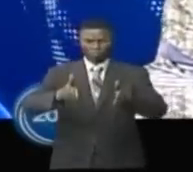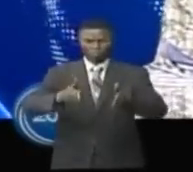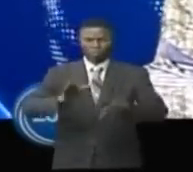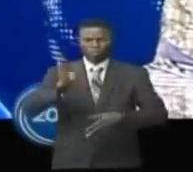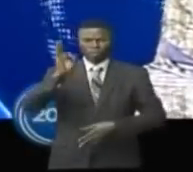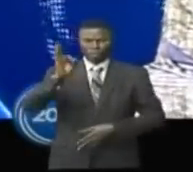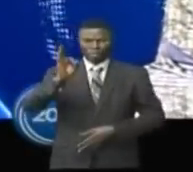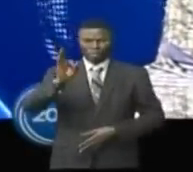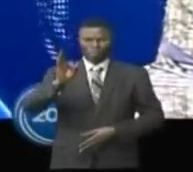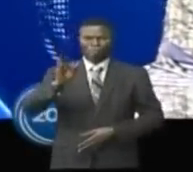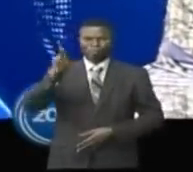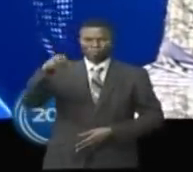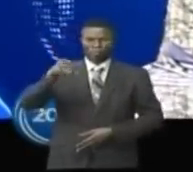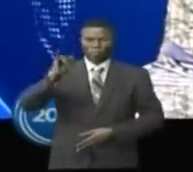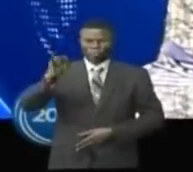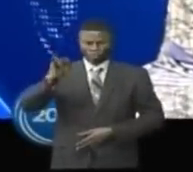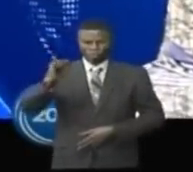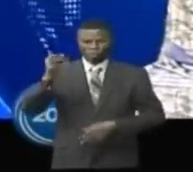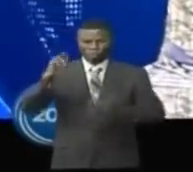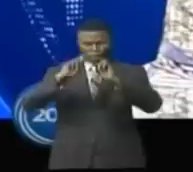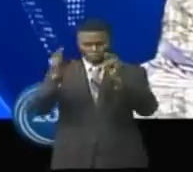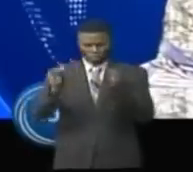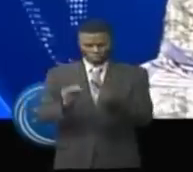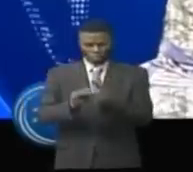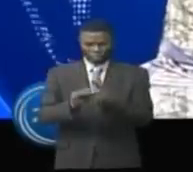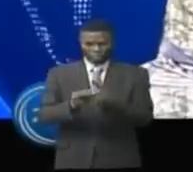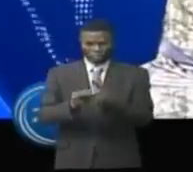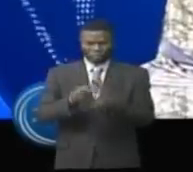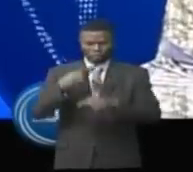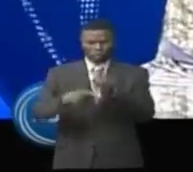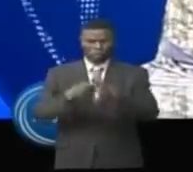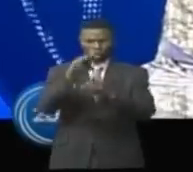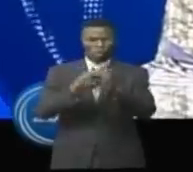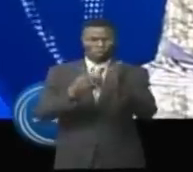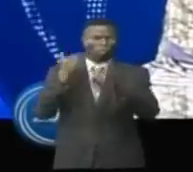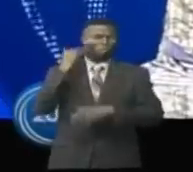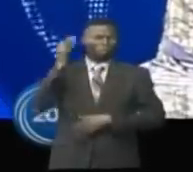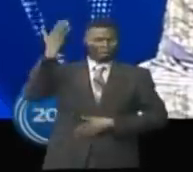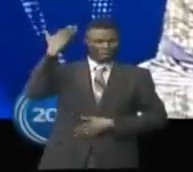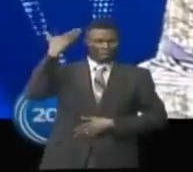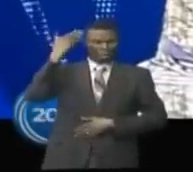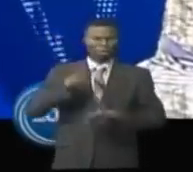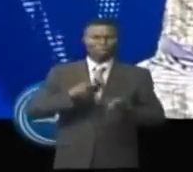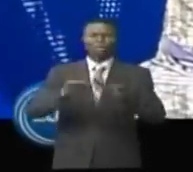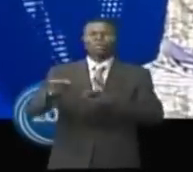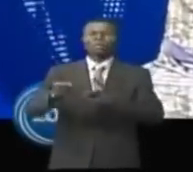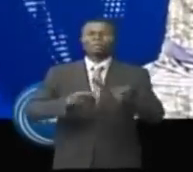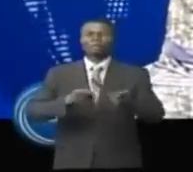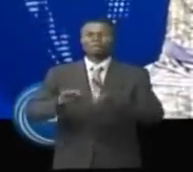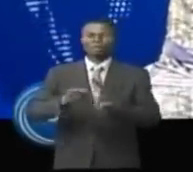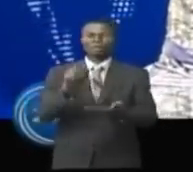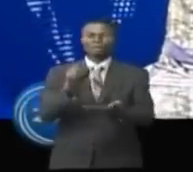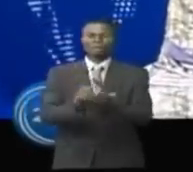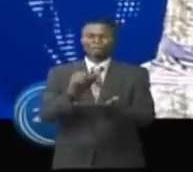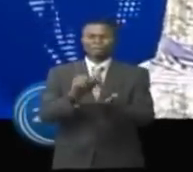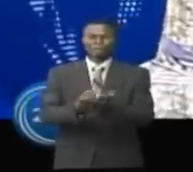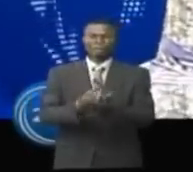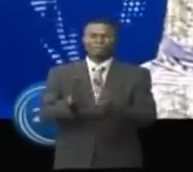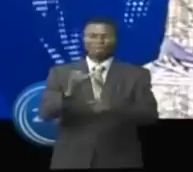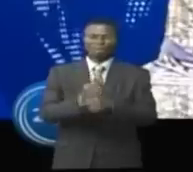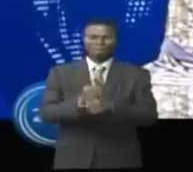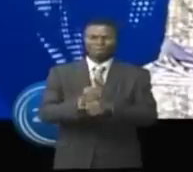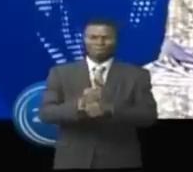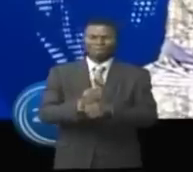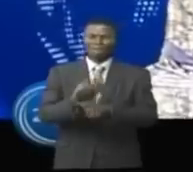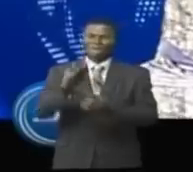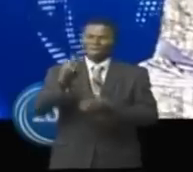Banque mondiale, cette structure a été auditée au mois de juin dernier sur la gestion, le financement. Bref, une